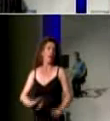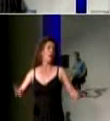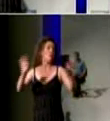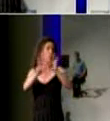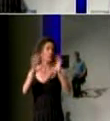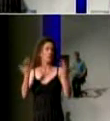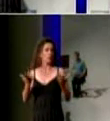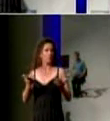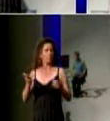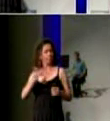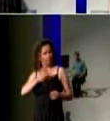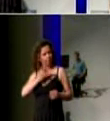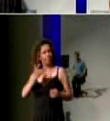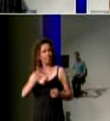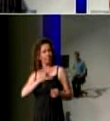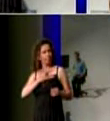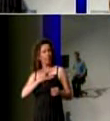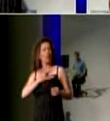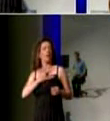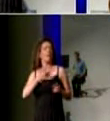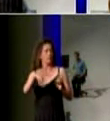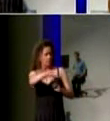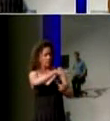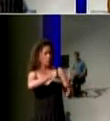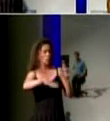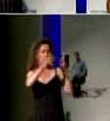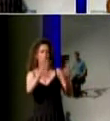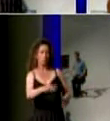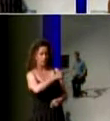d'être sensible à cette réalité-là.